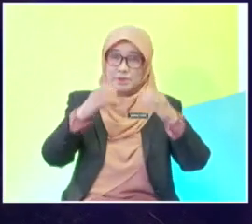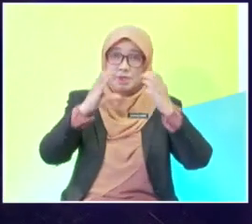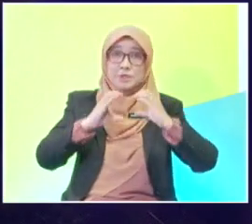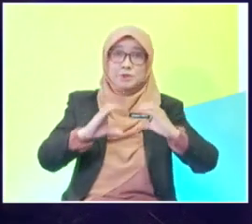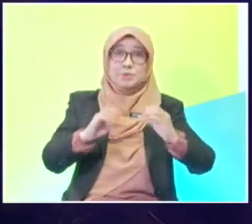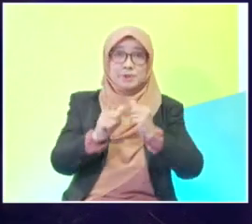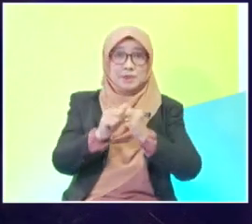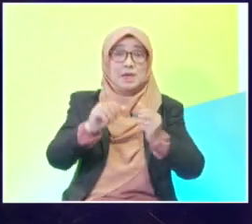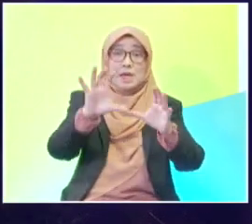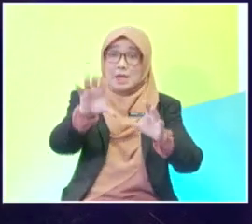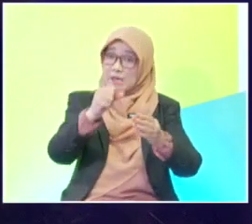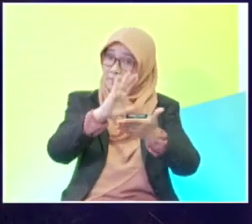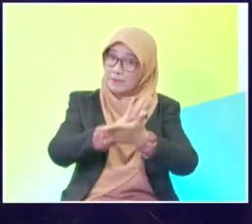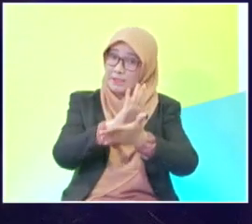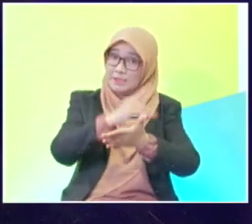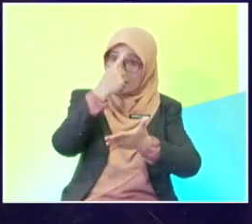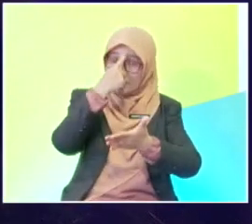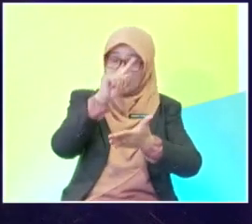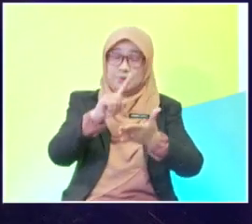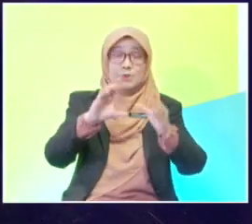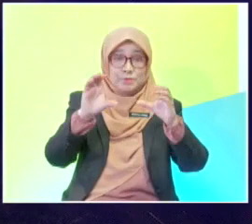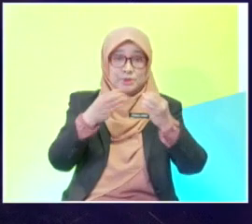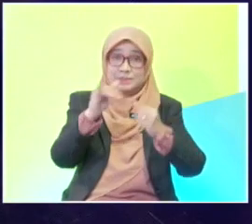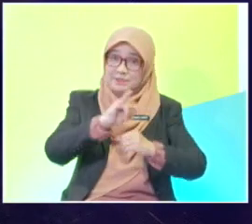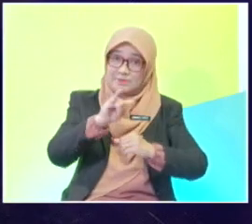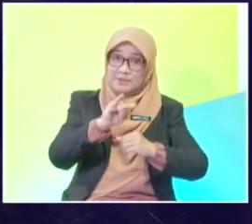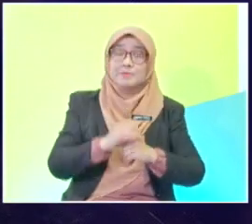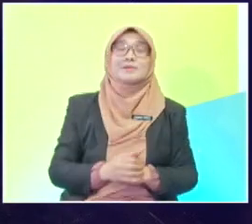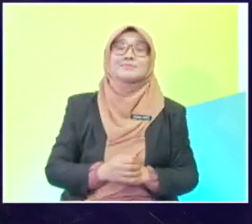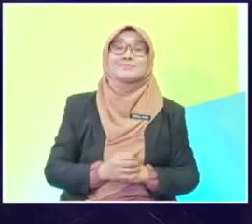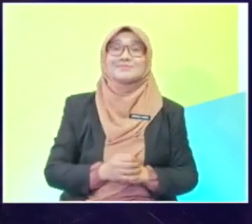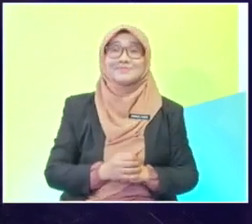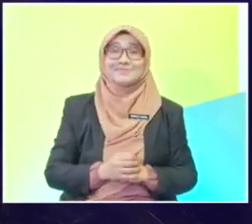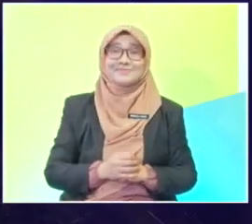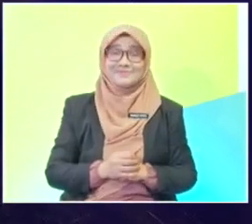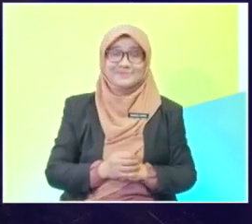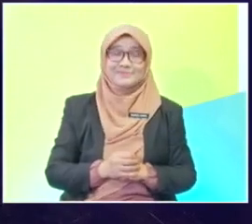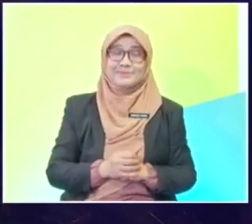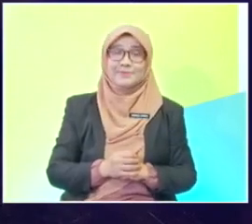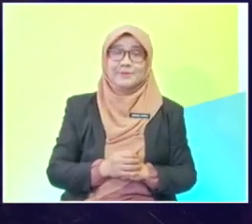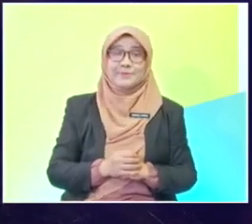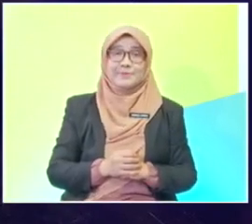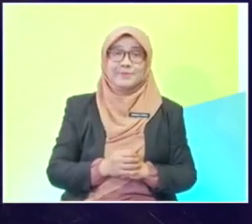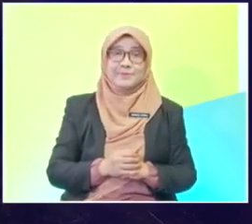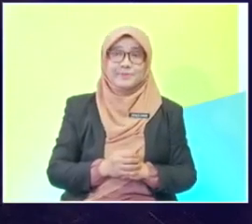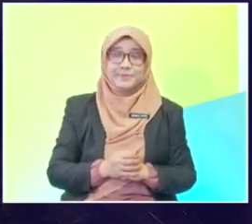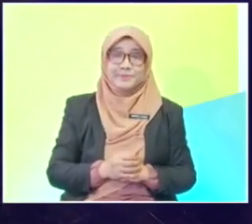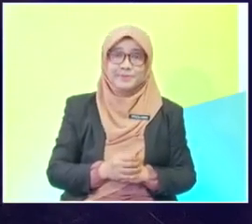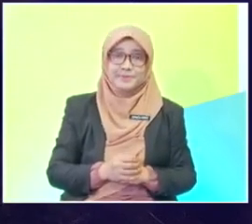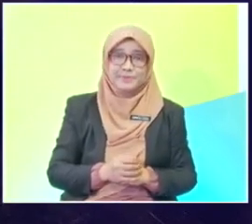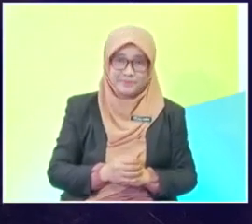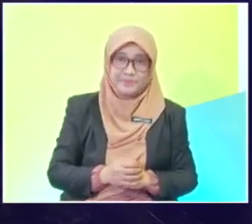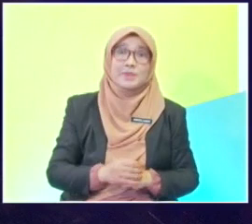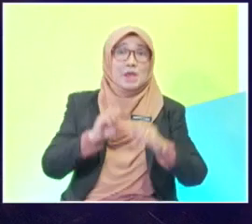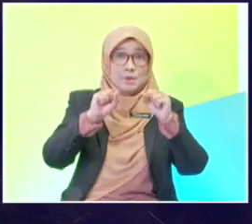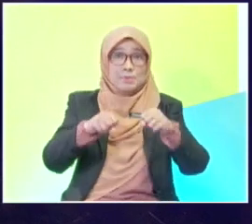ikut cikgu untuk buat tips mengingat ini. Okey. Ambil cepat-cepat kertas tu. Kita guna pen ataupun pensel berwarna-warna cikgu.